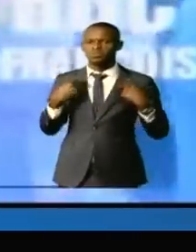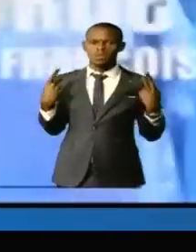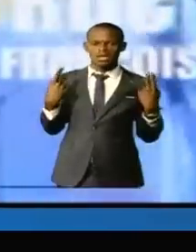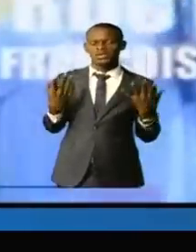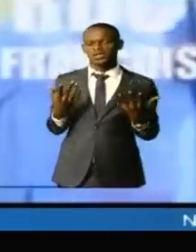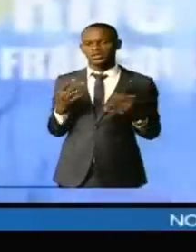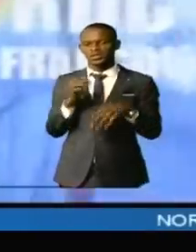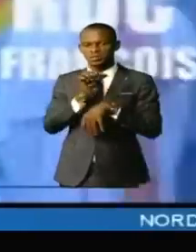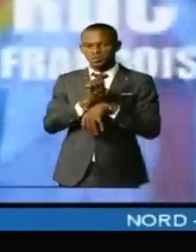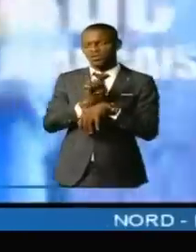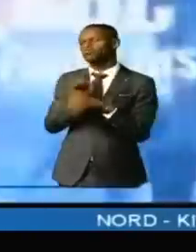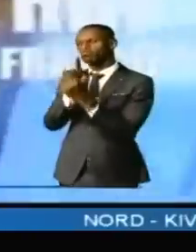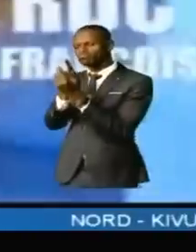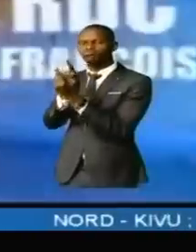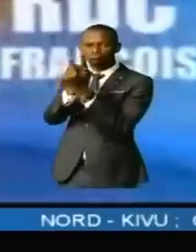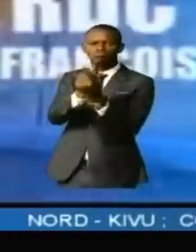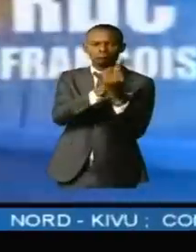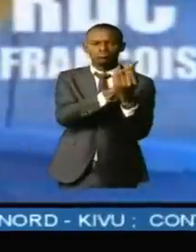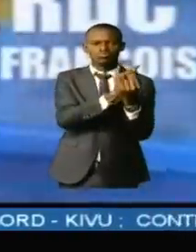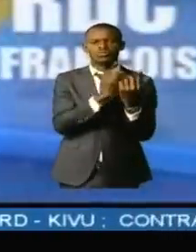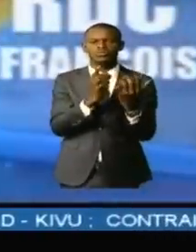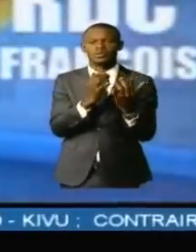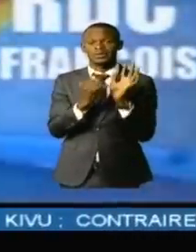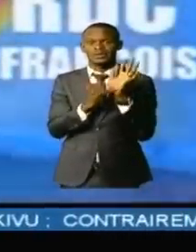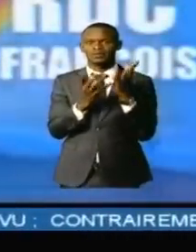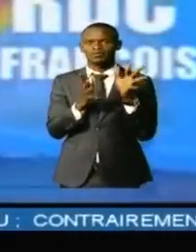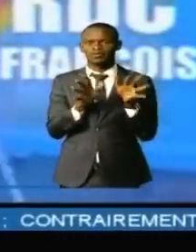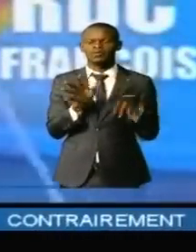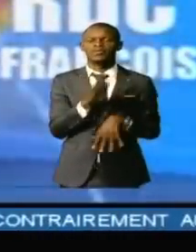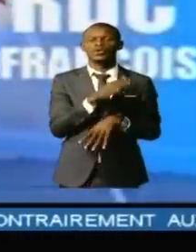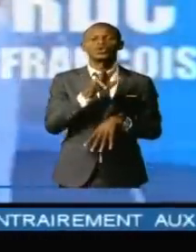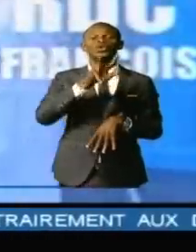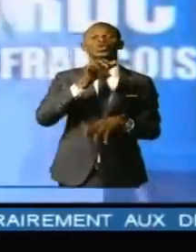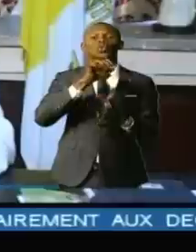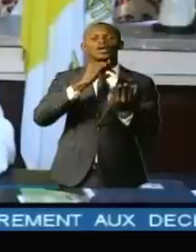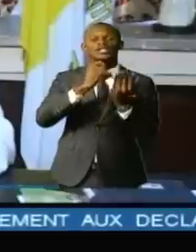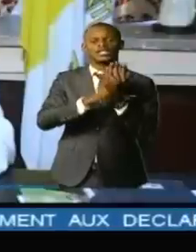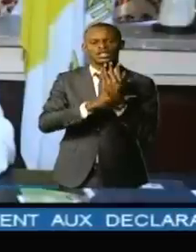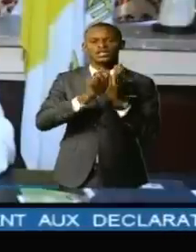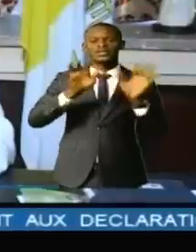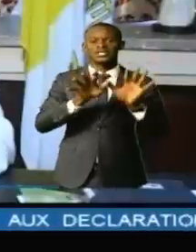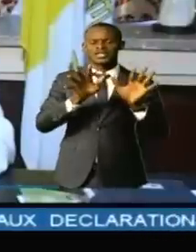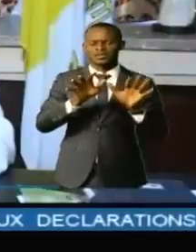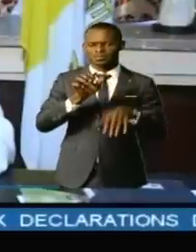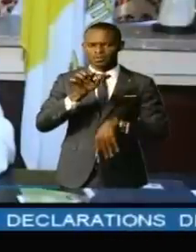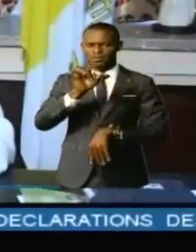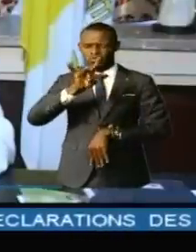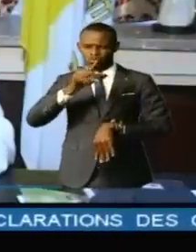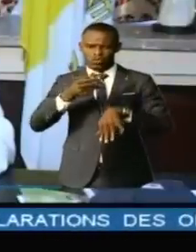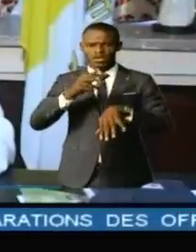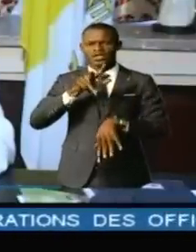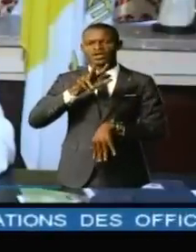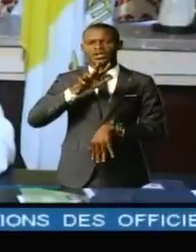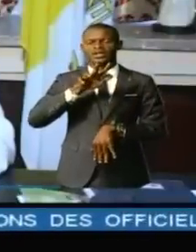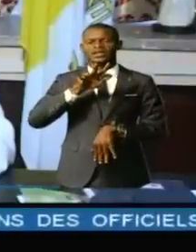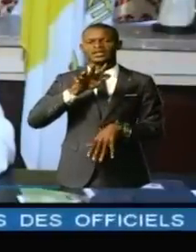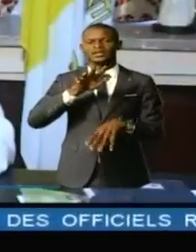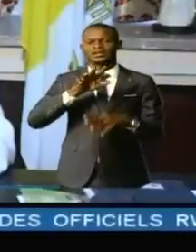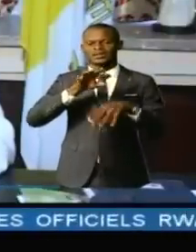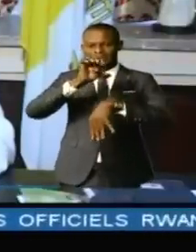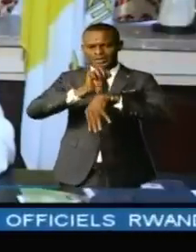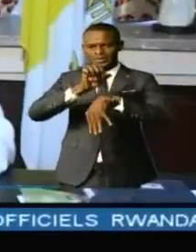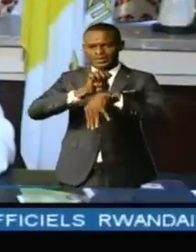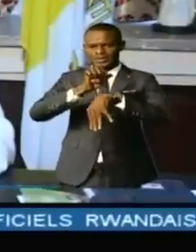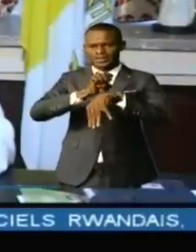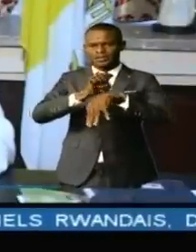de Kinshasa. Dimanche 3 juillet 2022, 8h, Sainte-Messe à